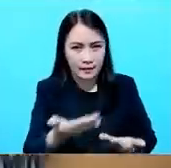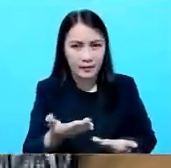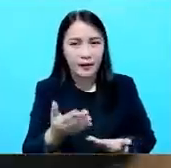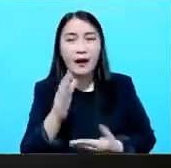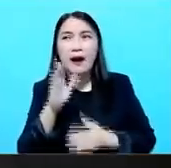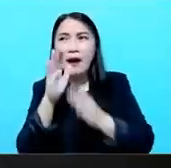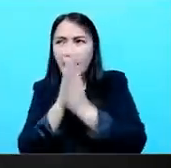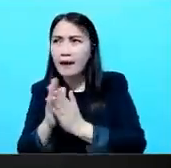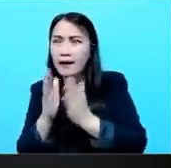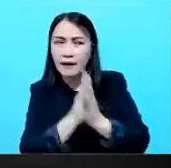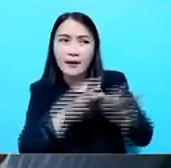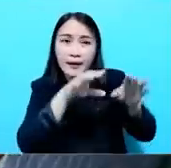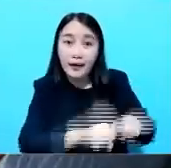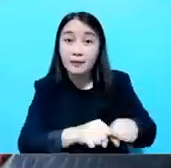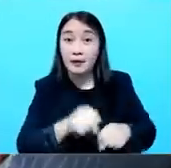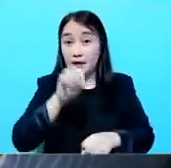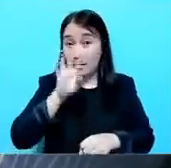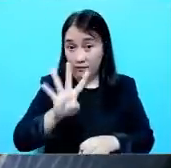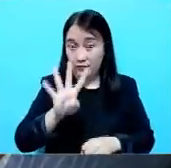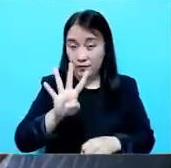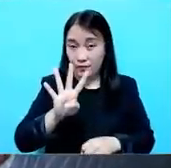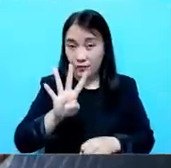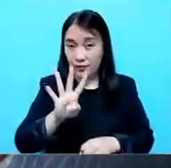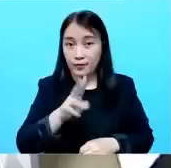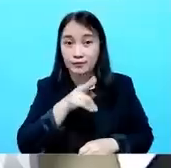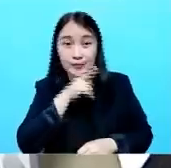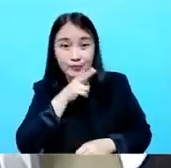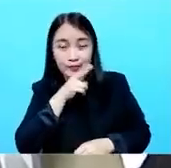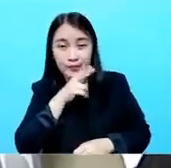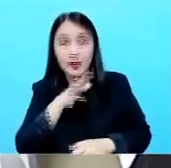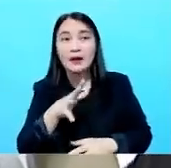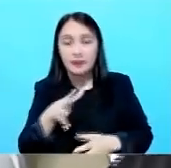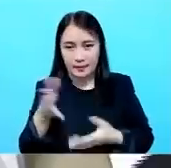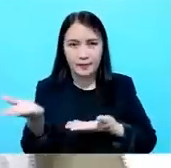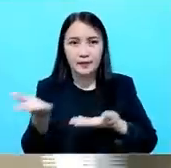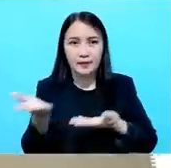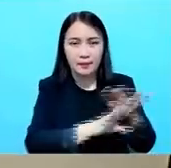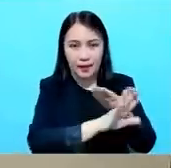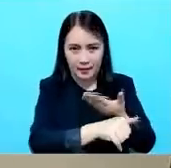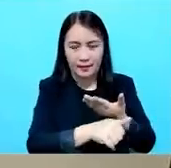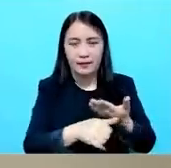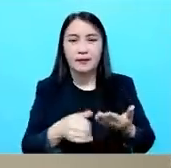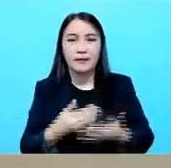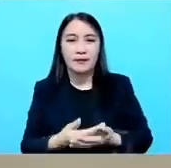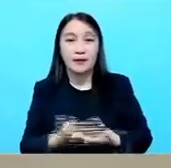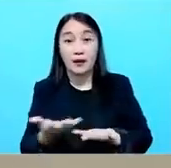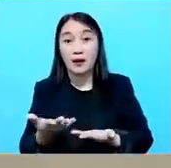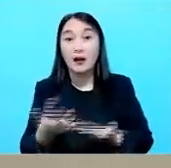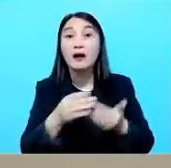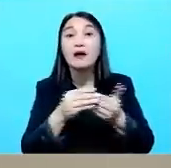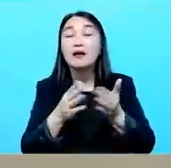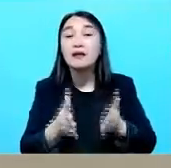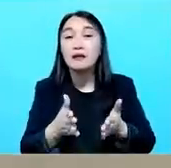nila ang apat na mga suspect. Nabawi rin ang mga ninakaw nila. Inilaglag nila ang babaeng mastermind.